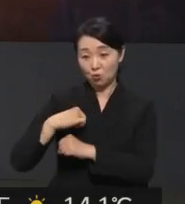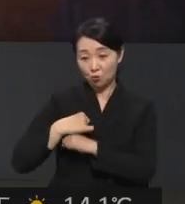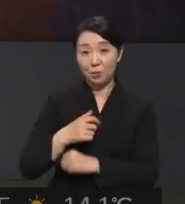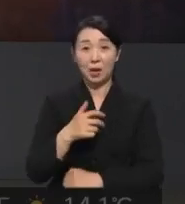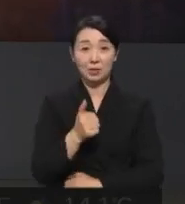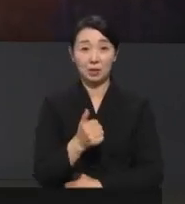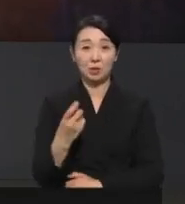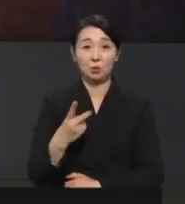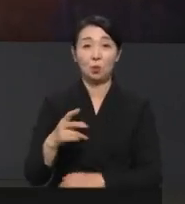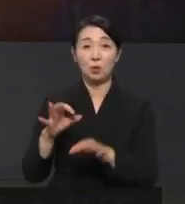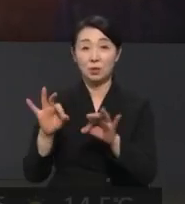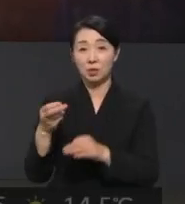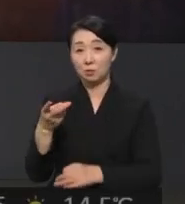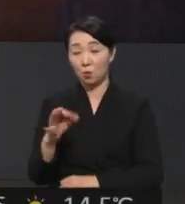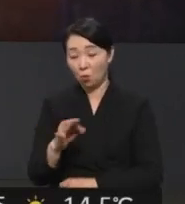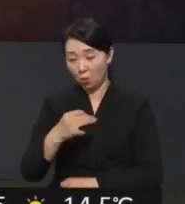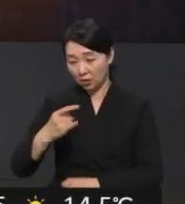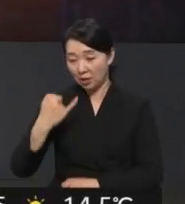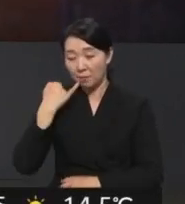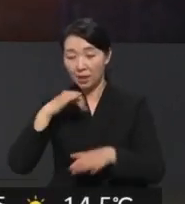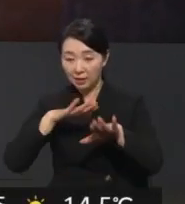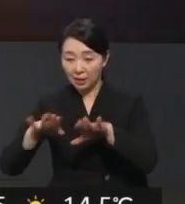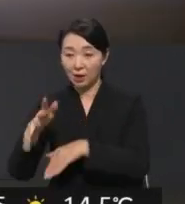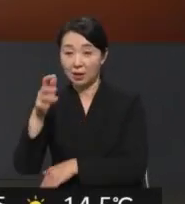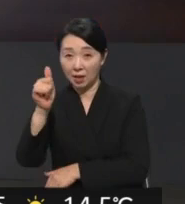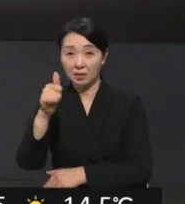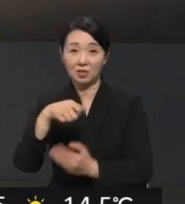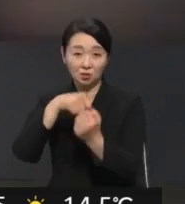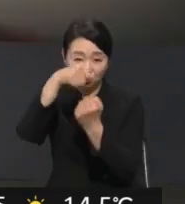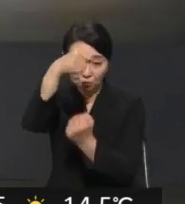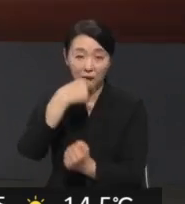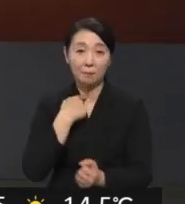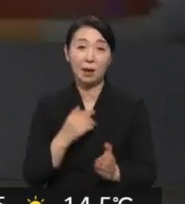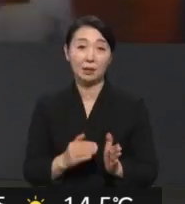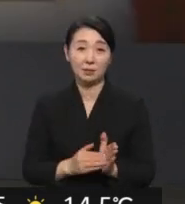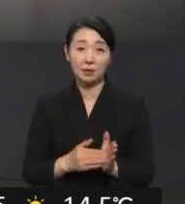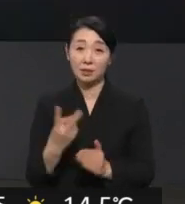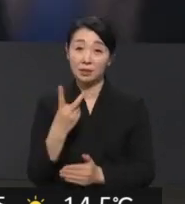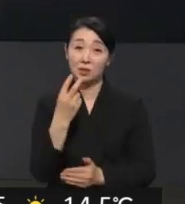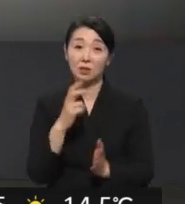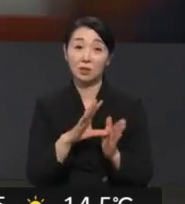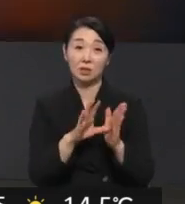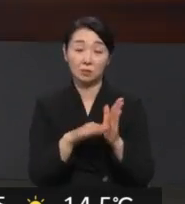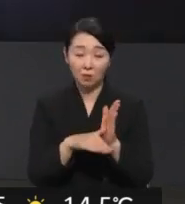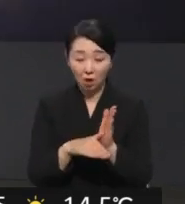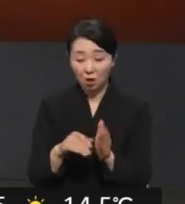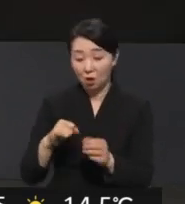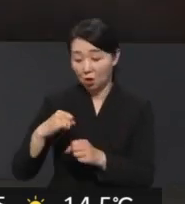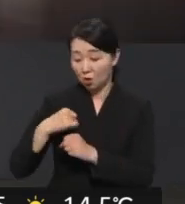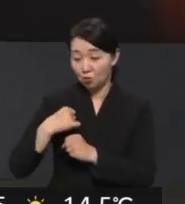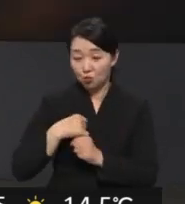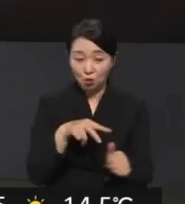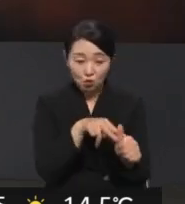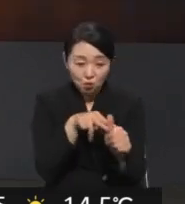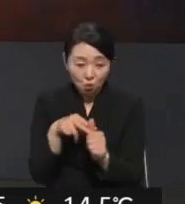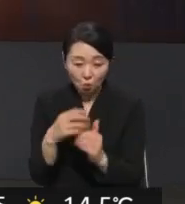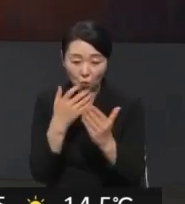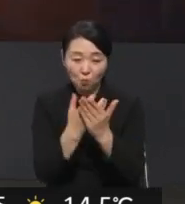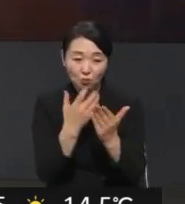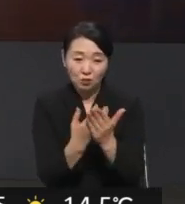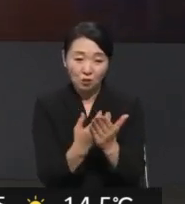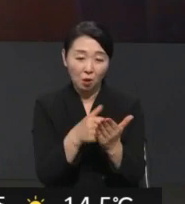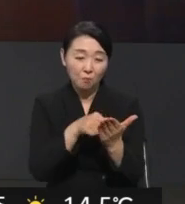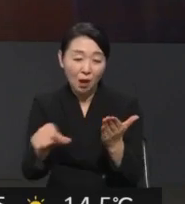김홍희 전 해양경찰청장에 대해서입니다. 서 전 장관은 2020년 당시 군 첩보문서 60건을 삭제하라고